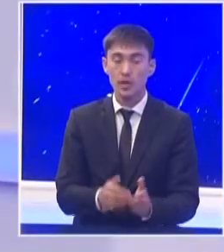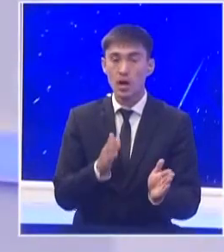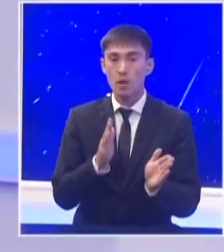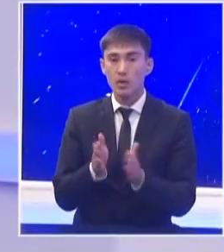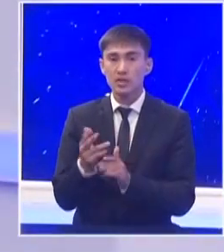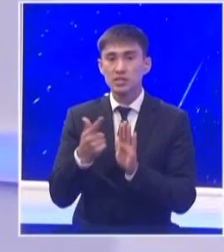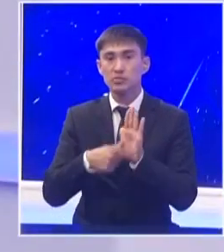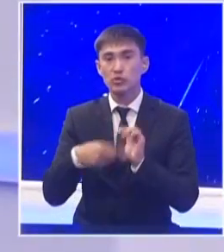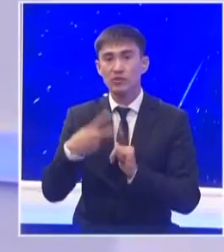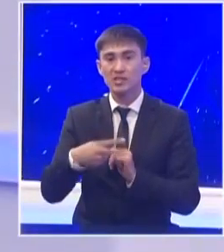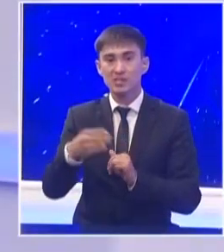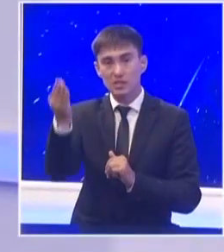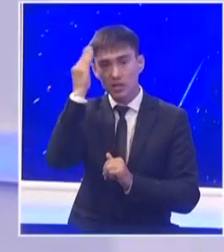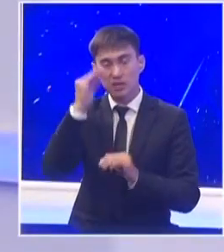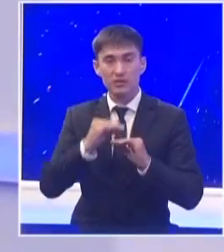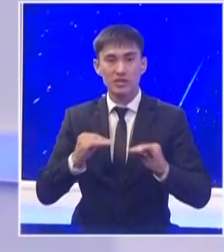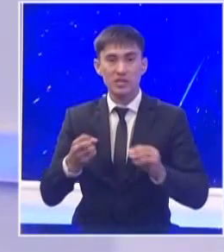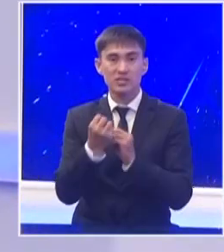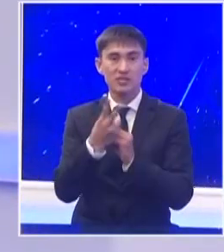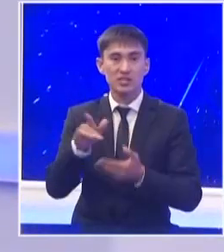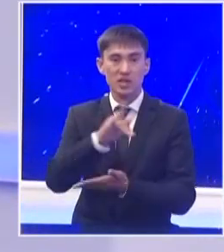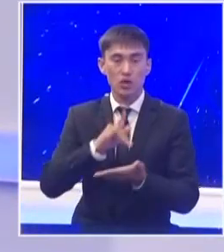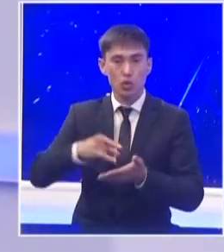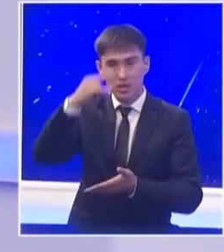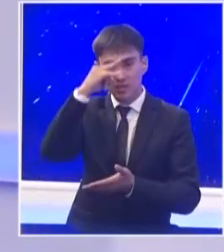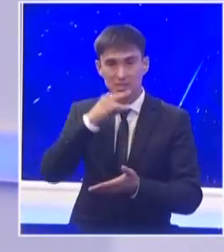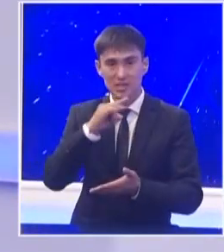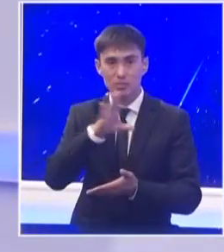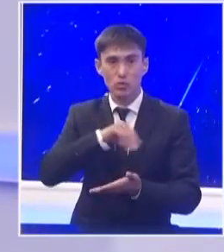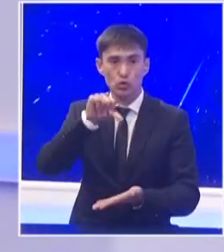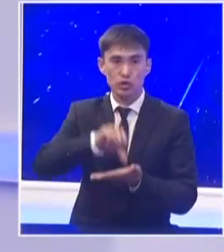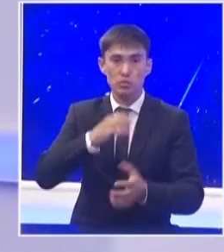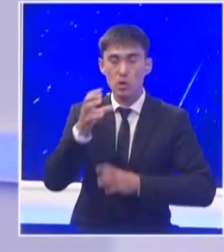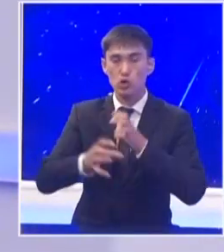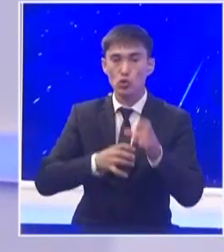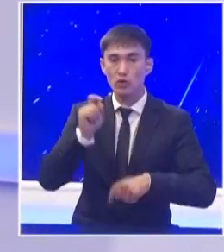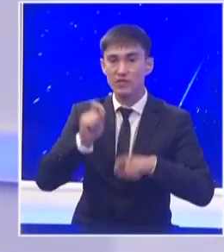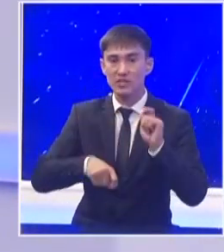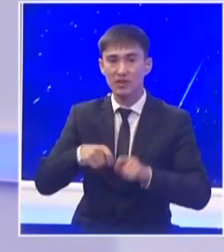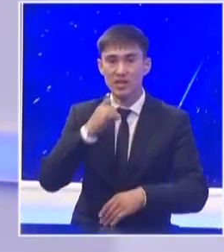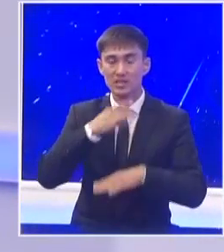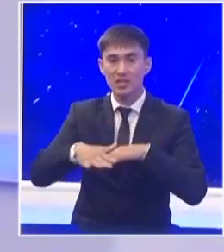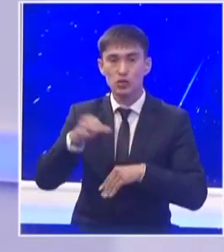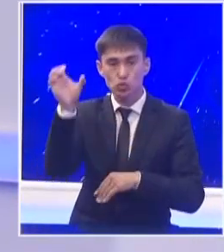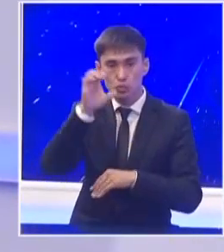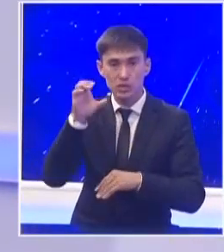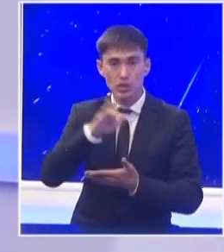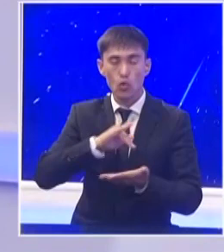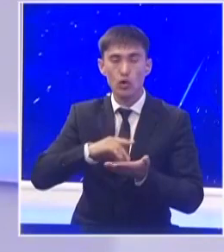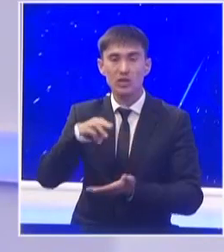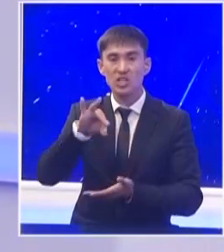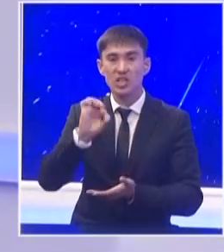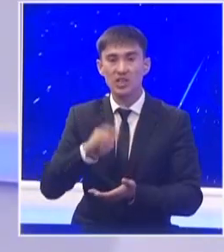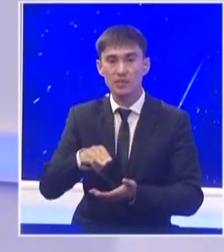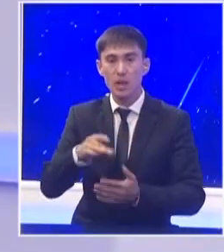Порядка 720 талантливых детей из 12 городов Казахстана приняли участие в международном фестивале в столице Узбекистана, городе